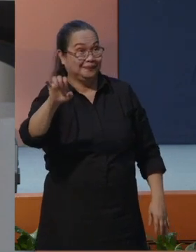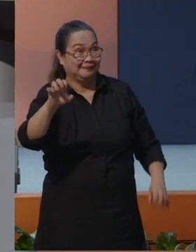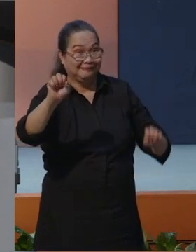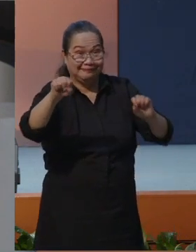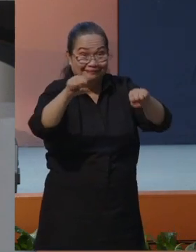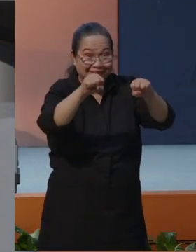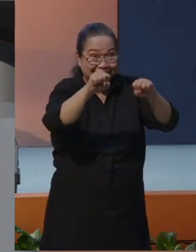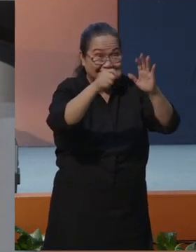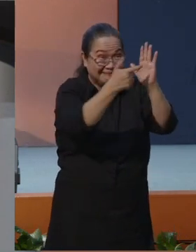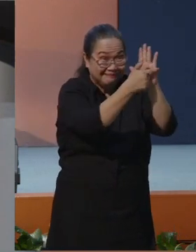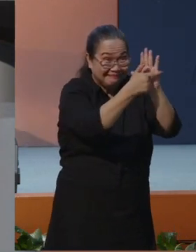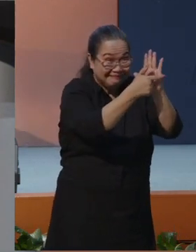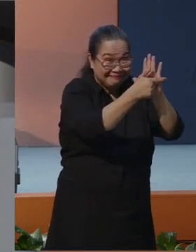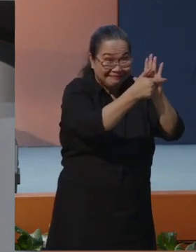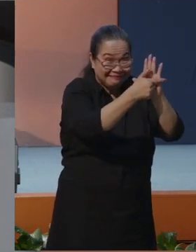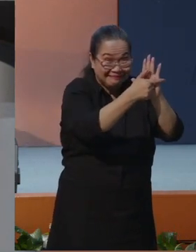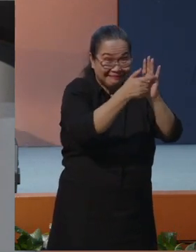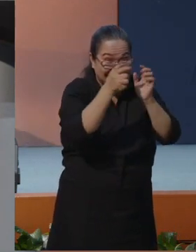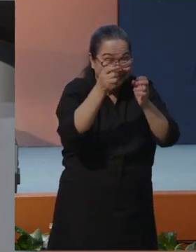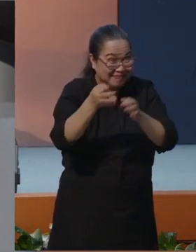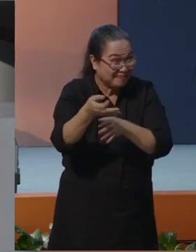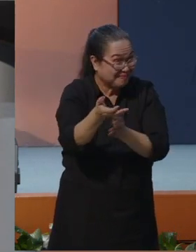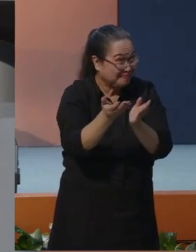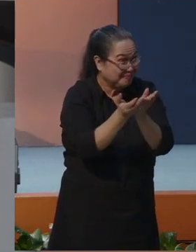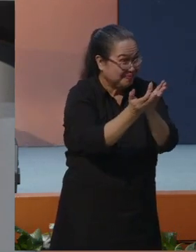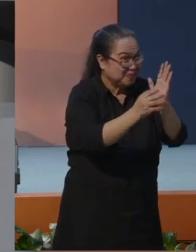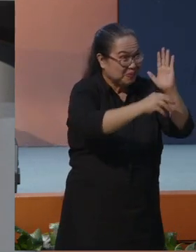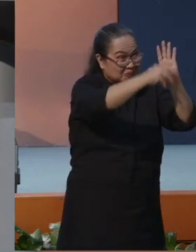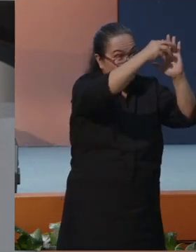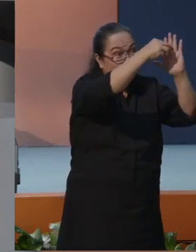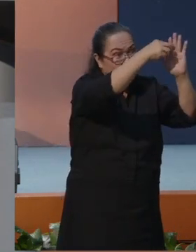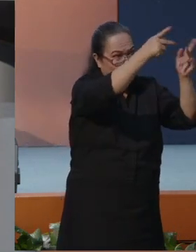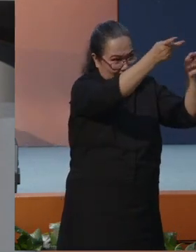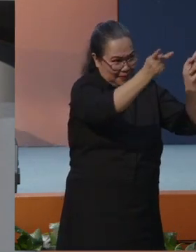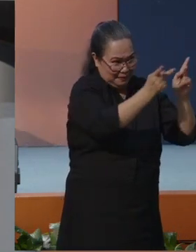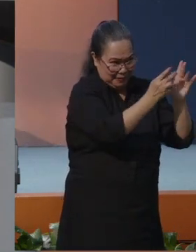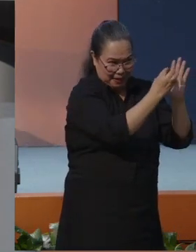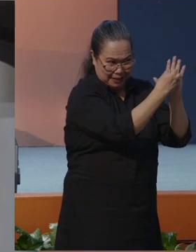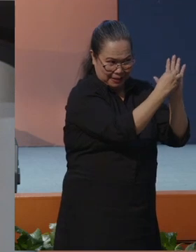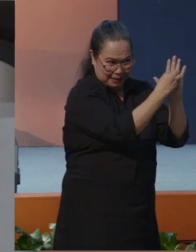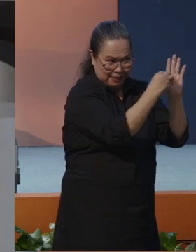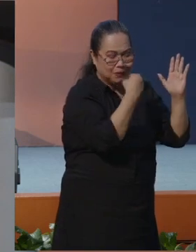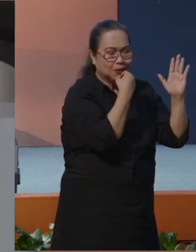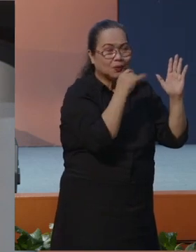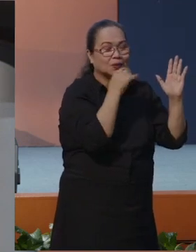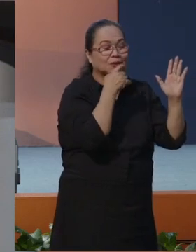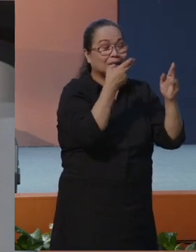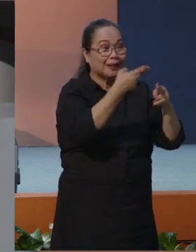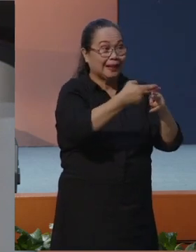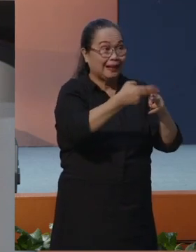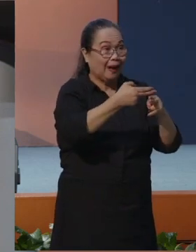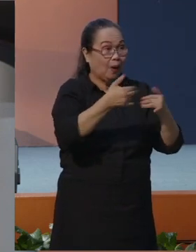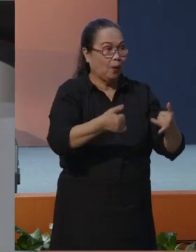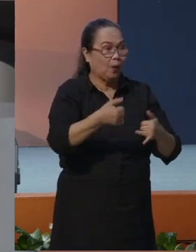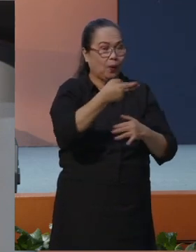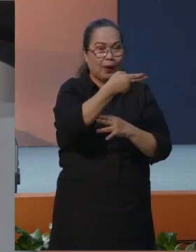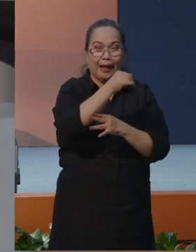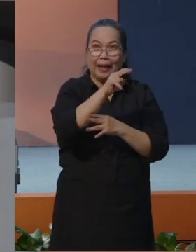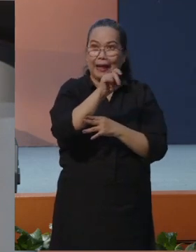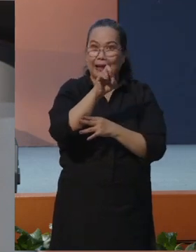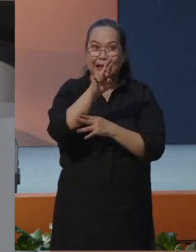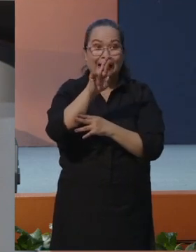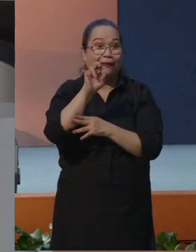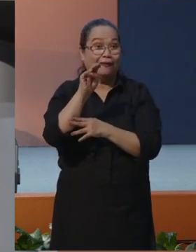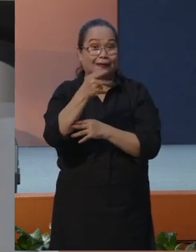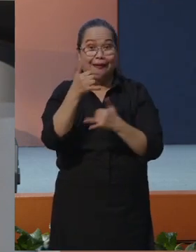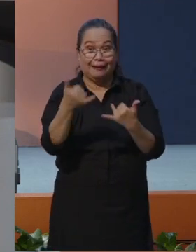Galilee. Sa taas po nun ay Chinneroth, no? Ang tawag po ngayon doon, Kinneret. Yun po ang